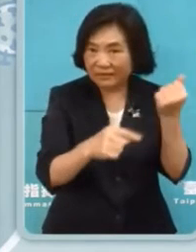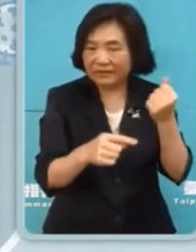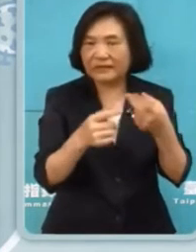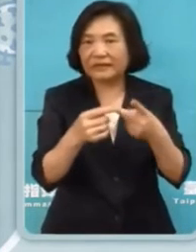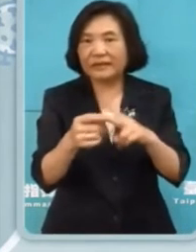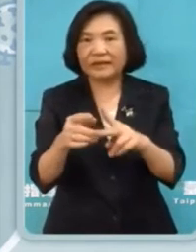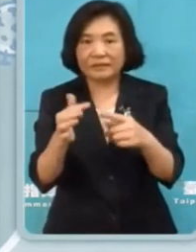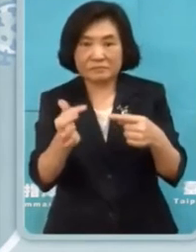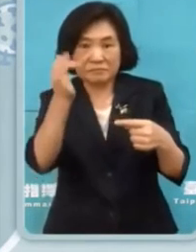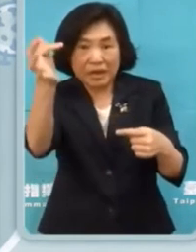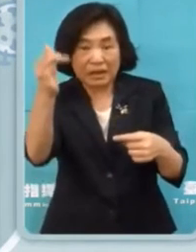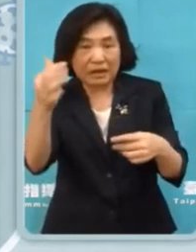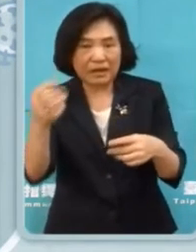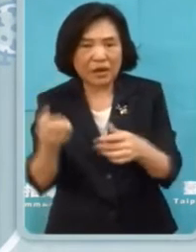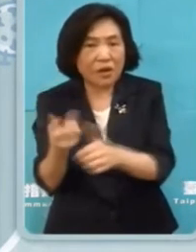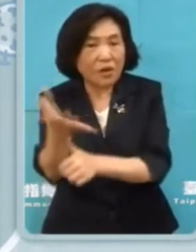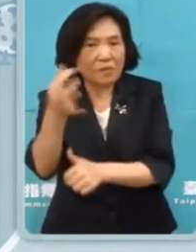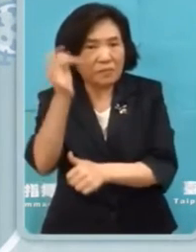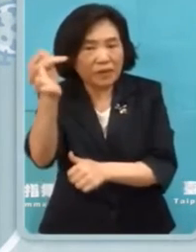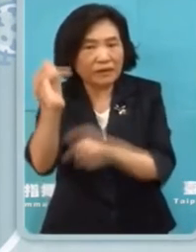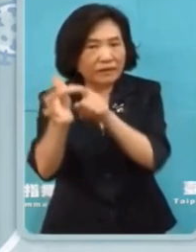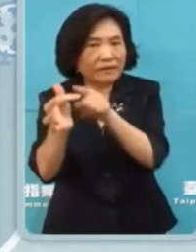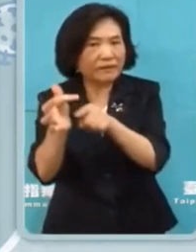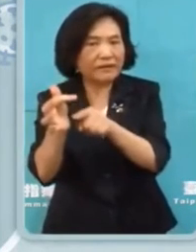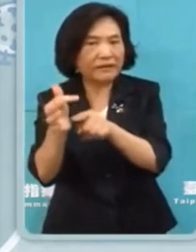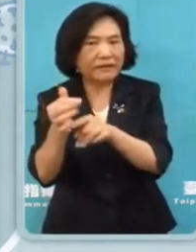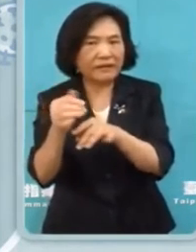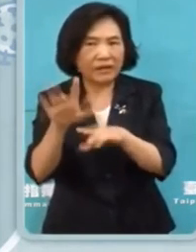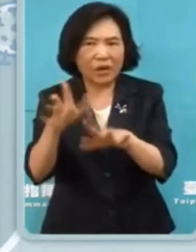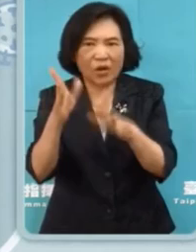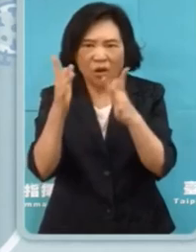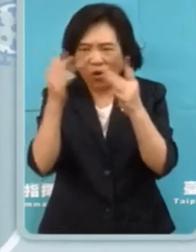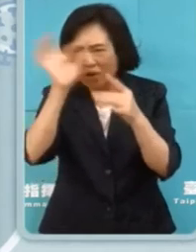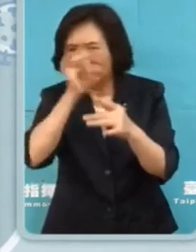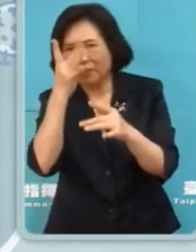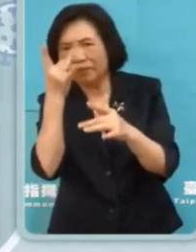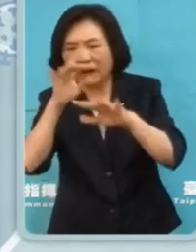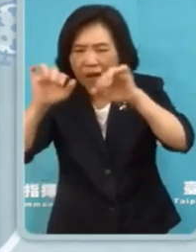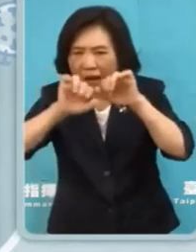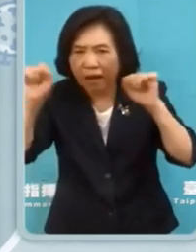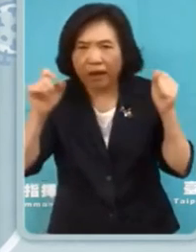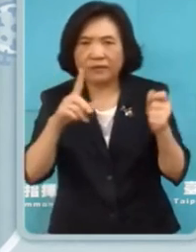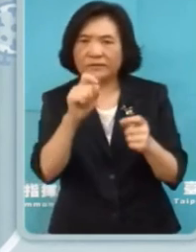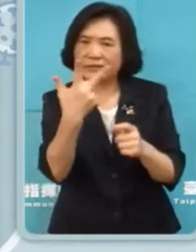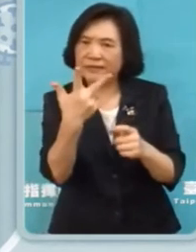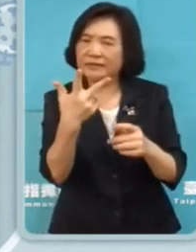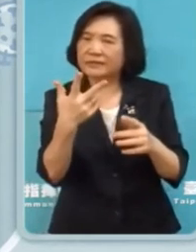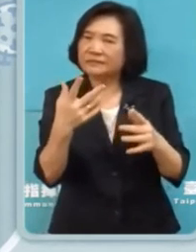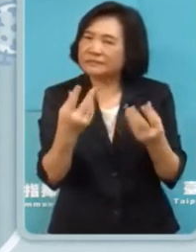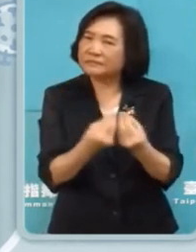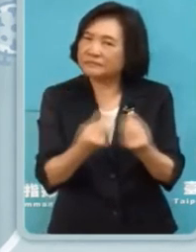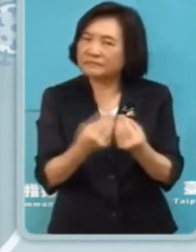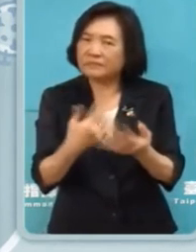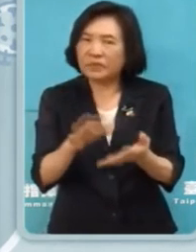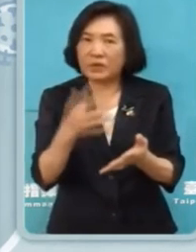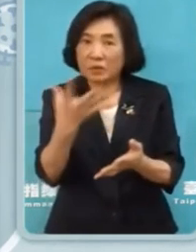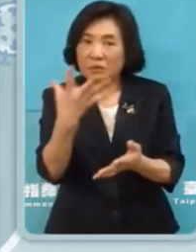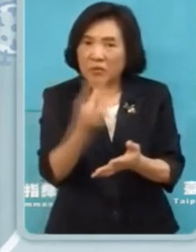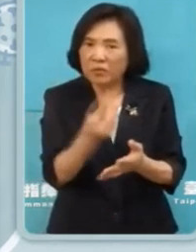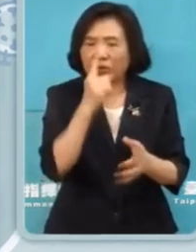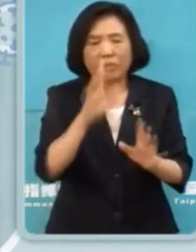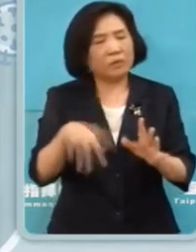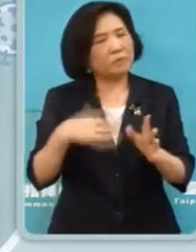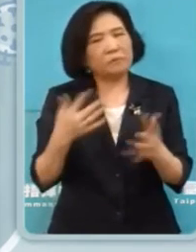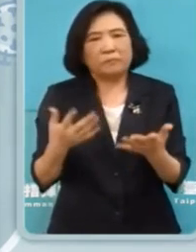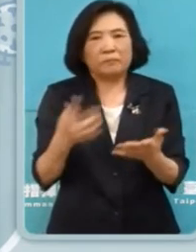个确诊者这个特别是当牵涉到黑数的时候更难判读，所以这个我们就再观察。